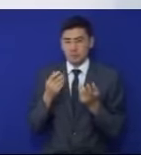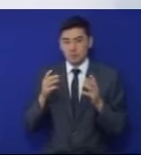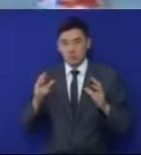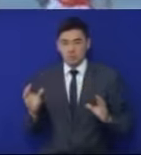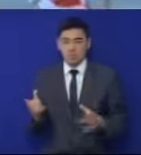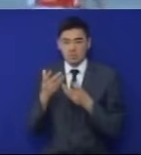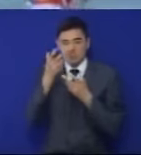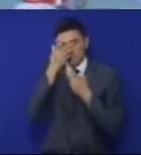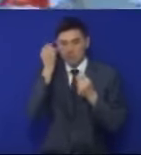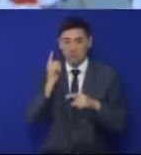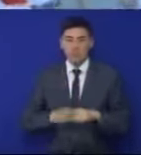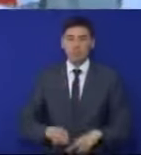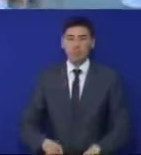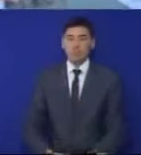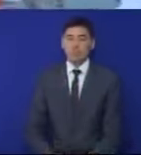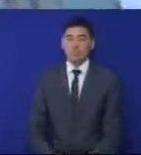незабываемым.